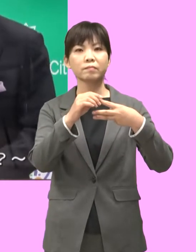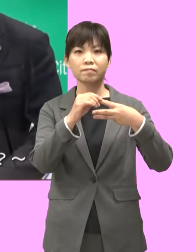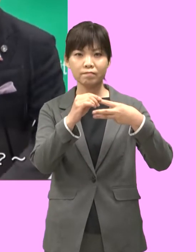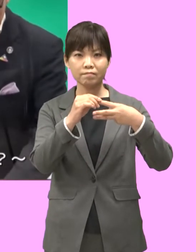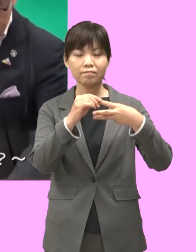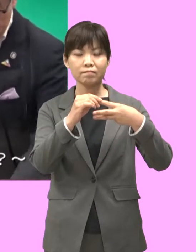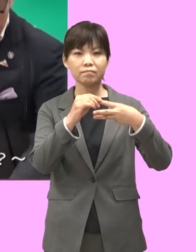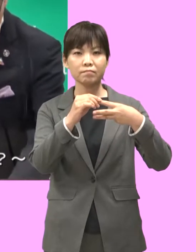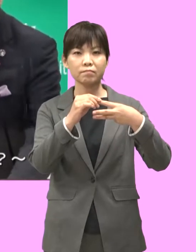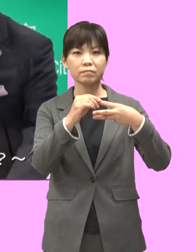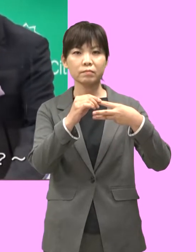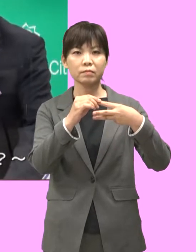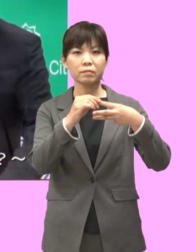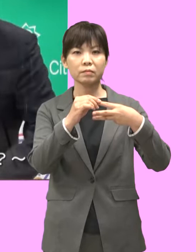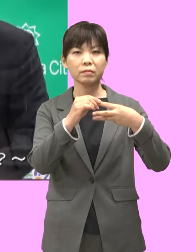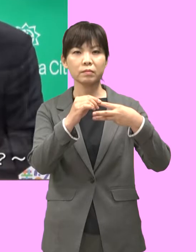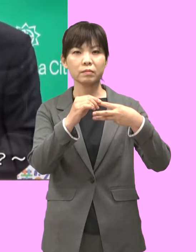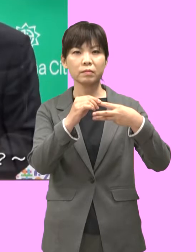1件目は、